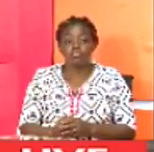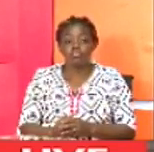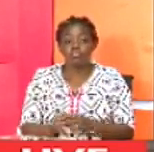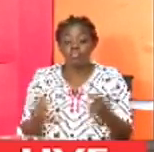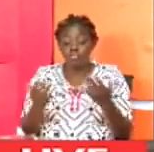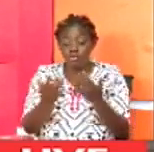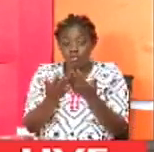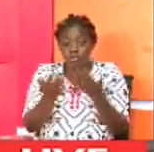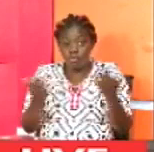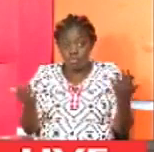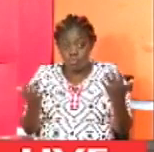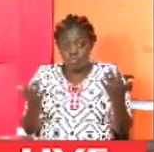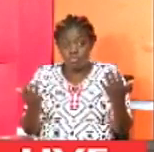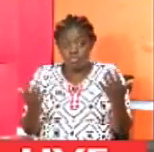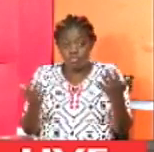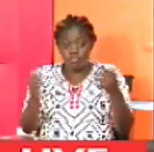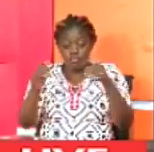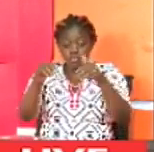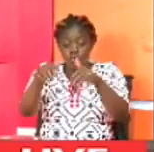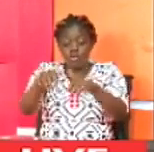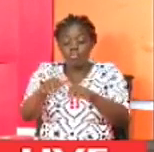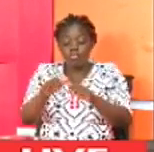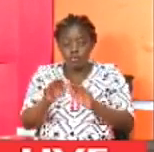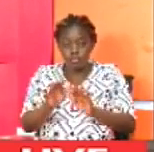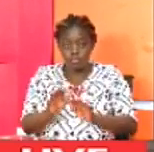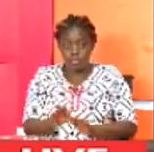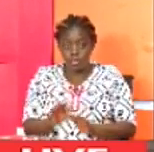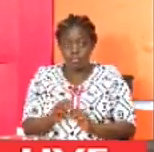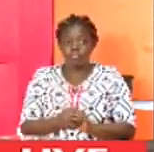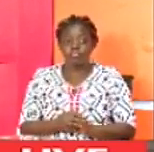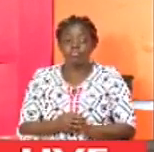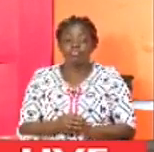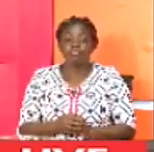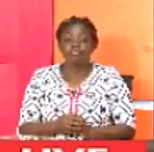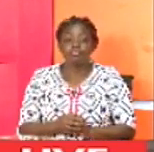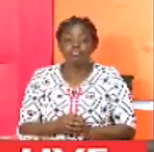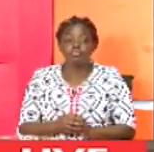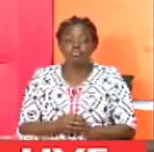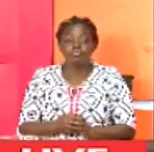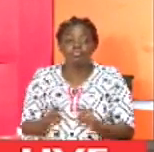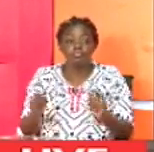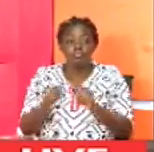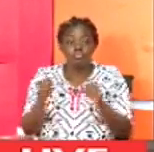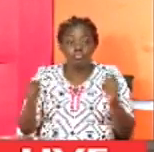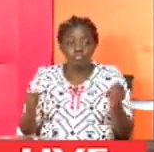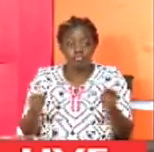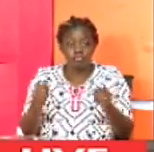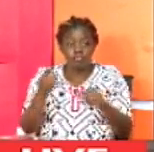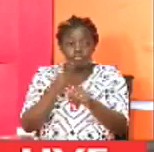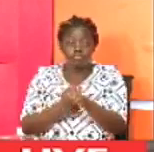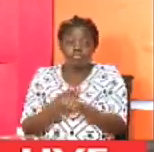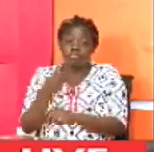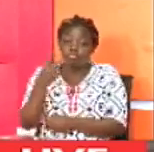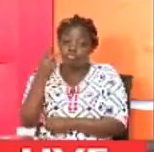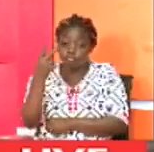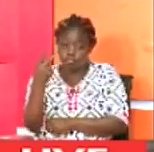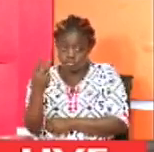gye tugenda kuwumuzibwa. Era nga okuzika kujja bako saa 8